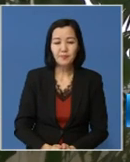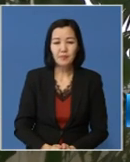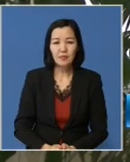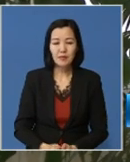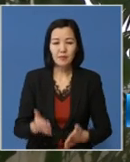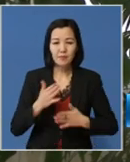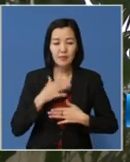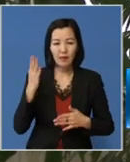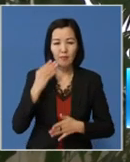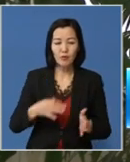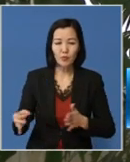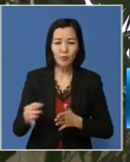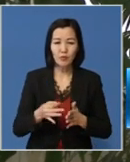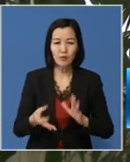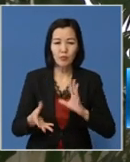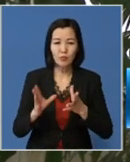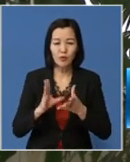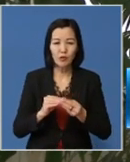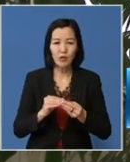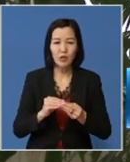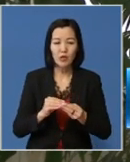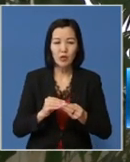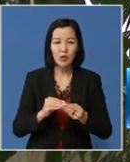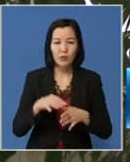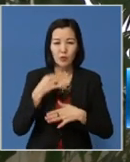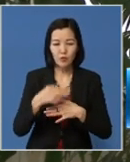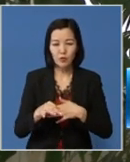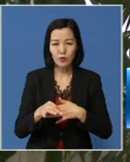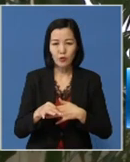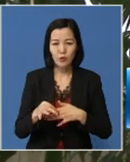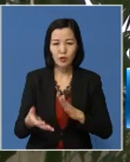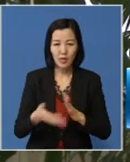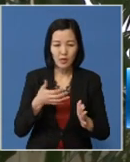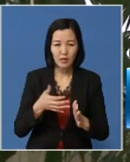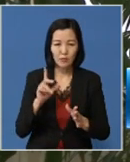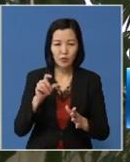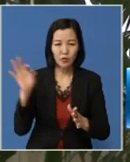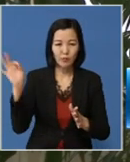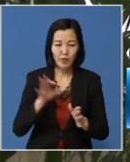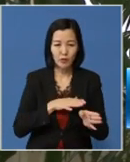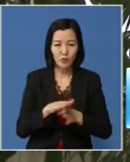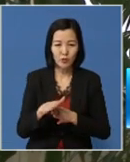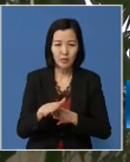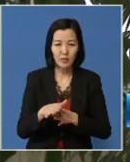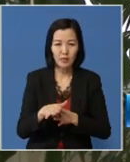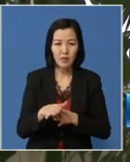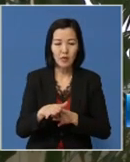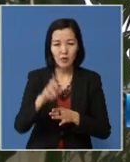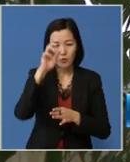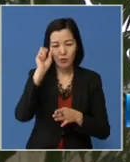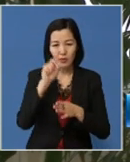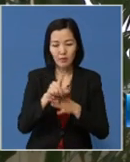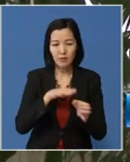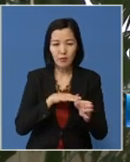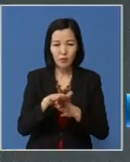Біздің Алматы облысымыз күзгі нарядты орындады 100%. Қазіргіде алдымызда госзаказ бар, соны